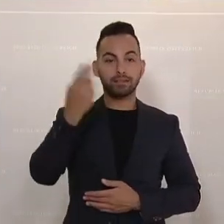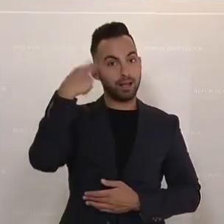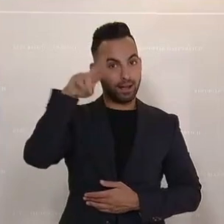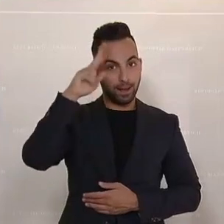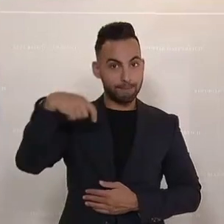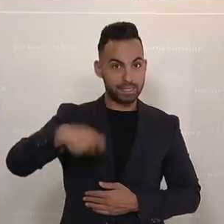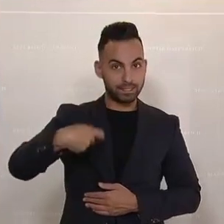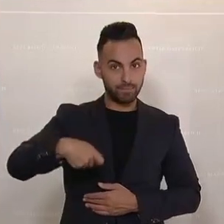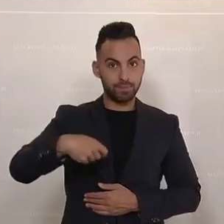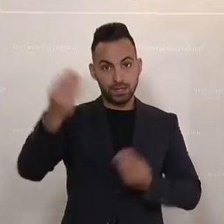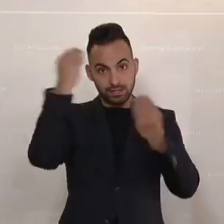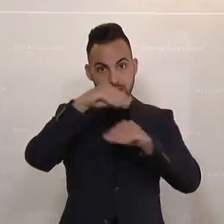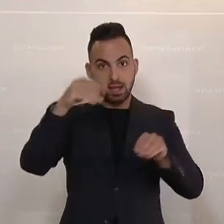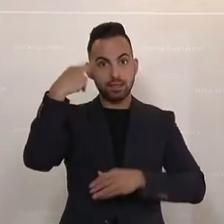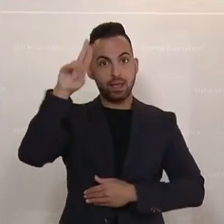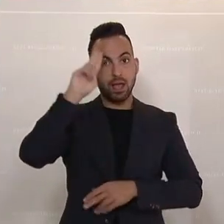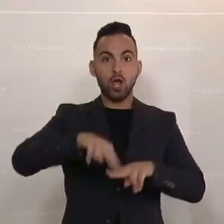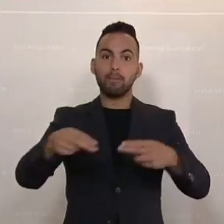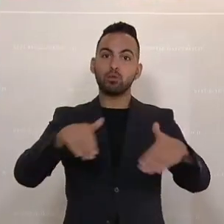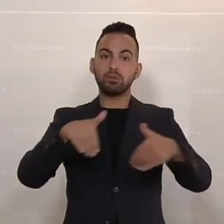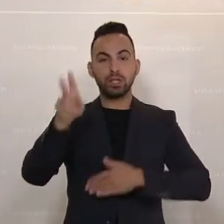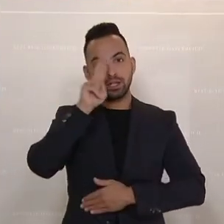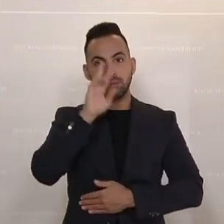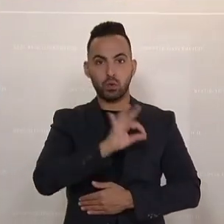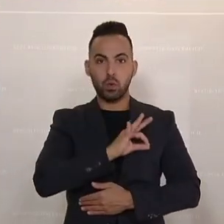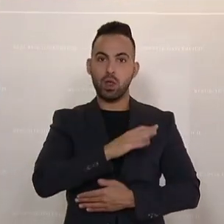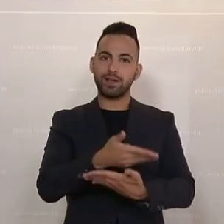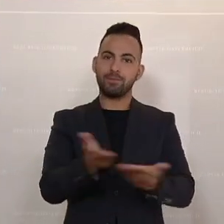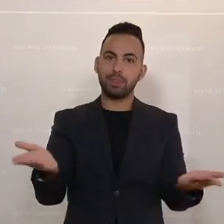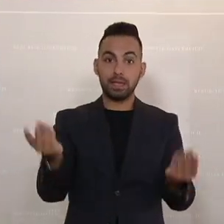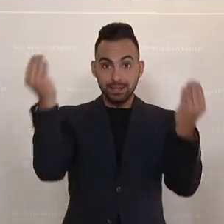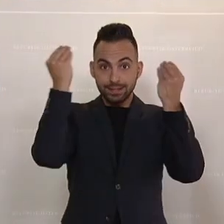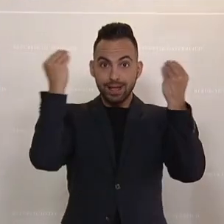FPÖ ist jedenfalls gegen die Verkehrsbeschränkungen, die heute beschlossen werden sollen.